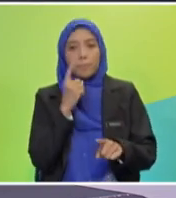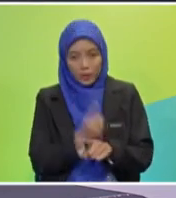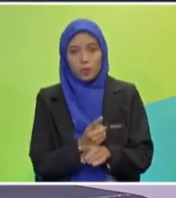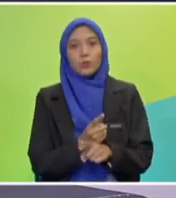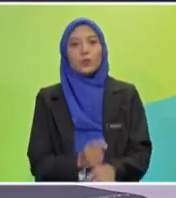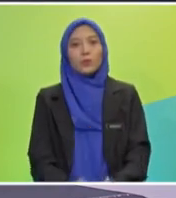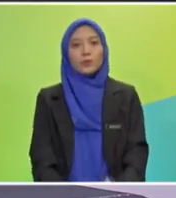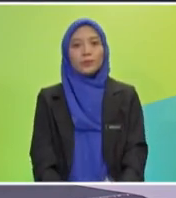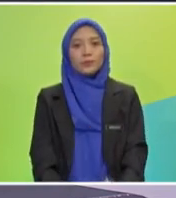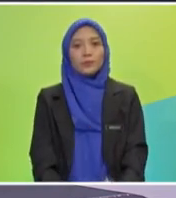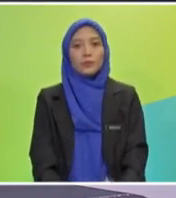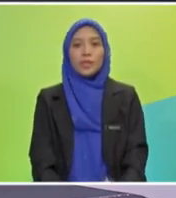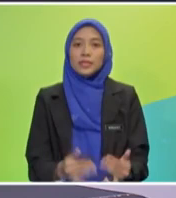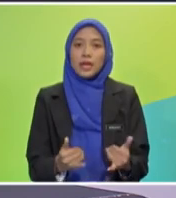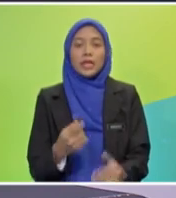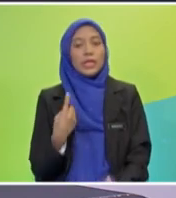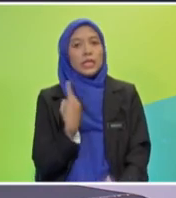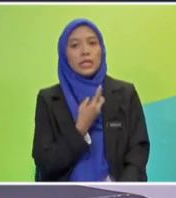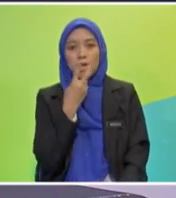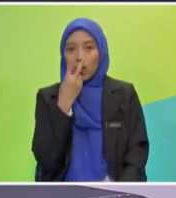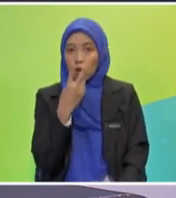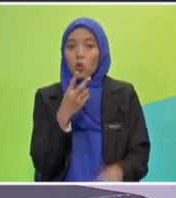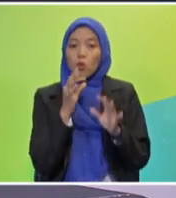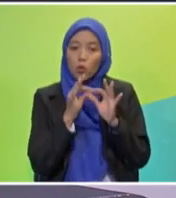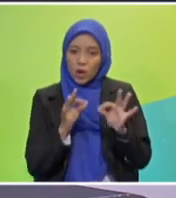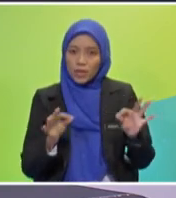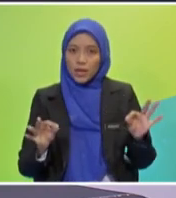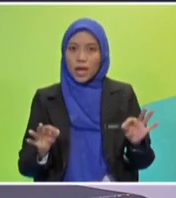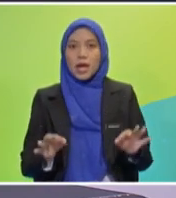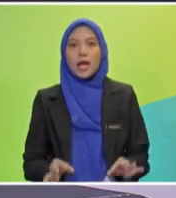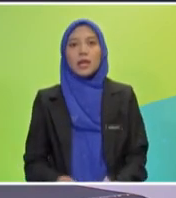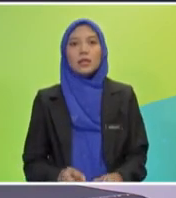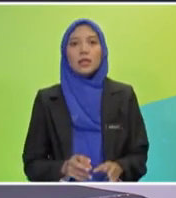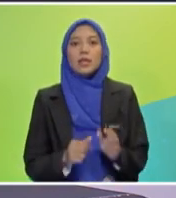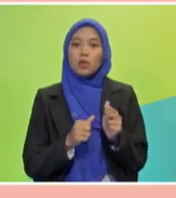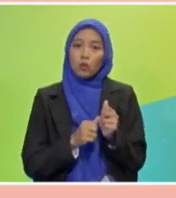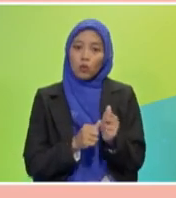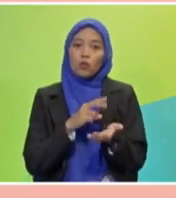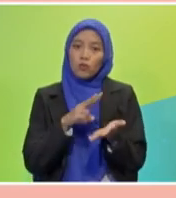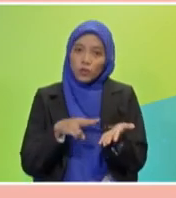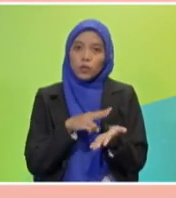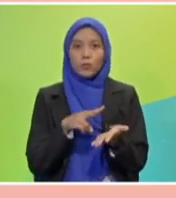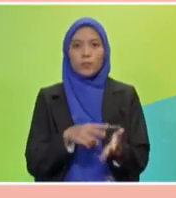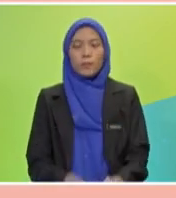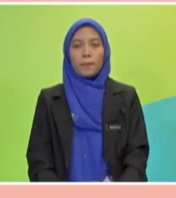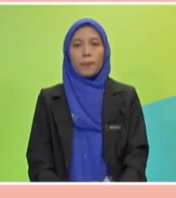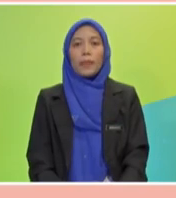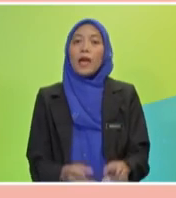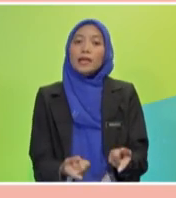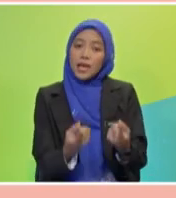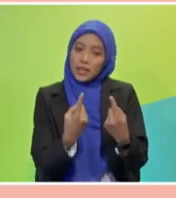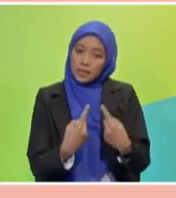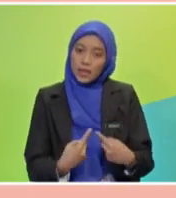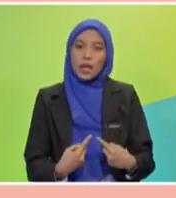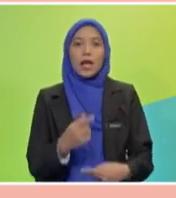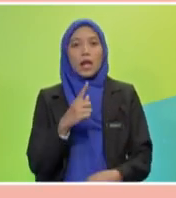sesuai. Baiklah, kita lihat dialog yang seterusnya. Masih berdasarkan video tadi, kata Cassandra, "Datanglah ke rumah